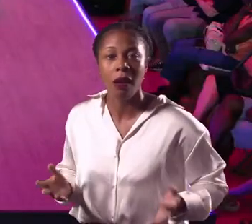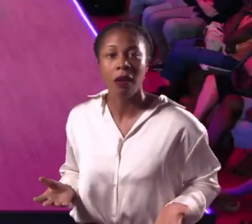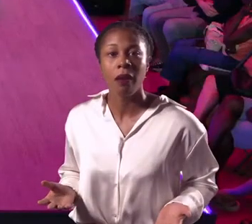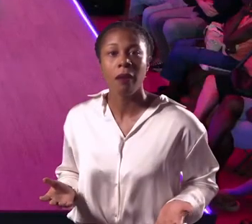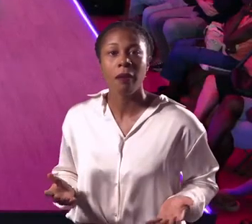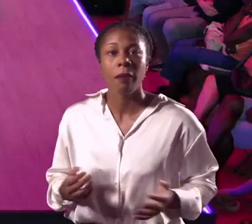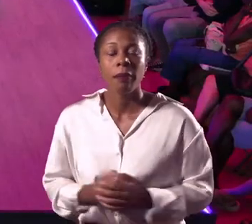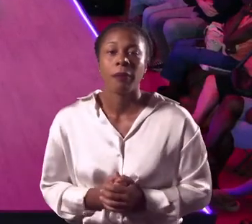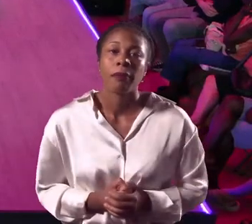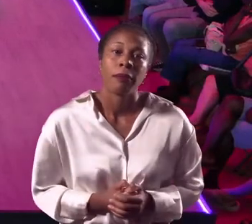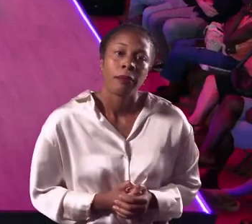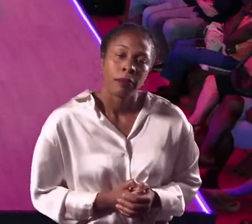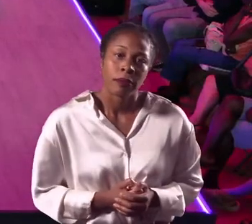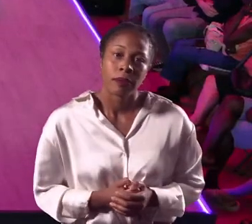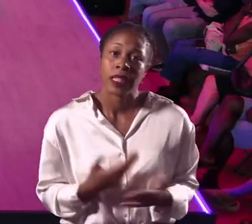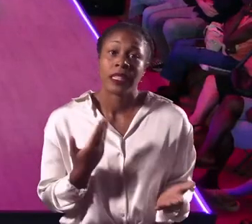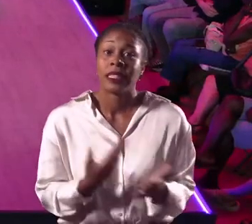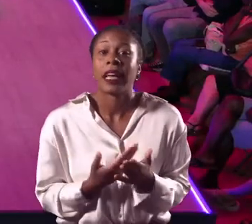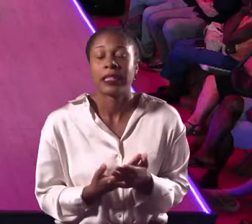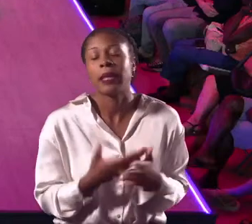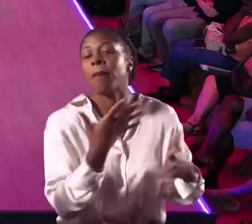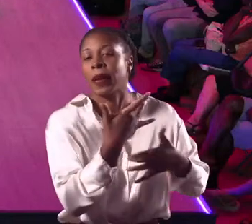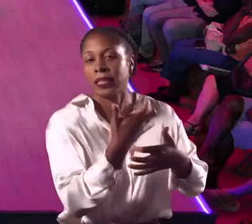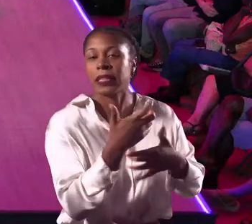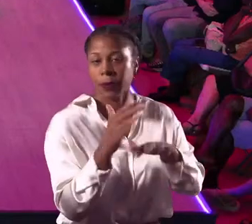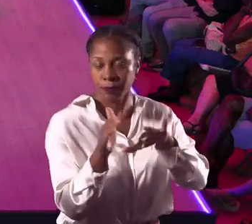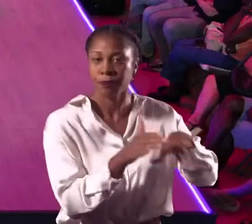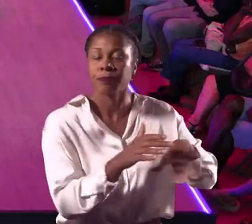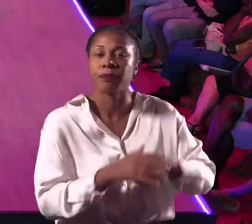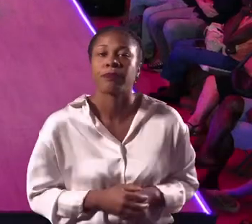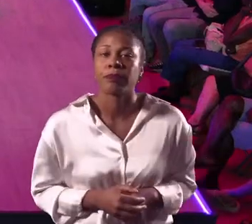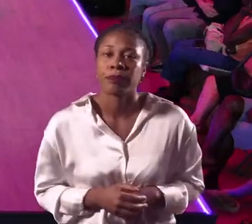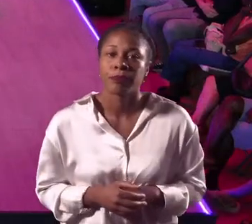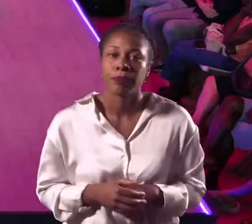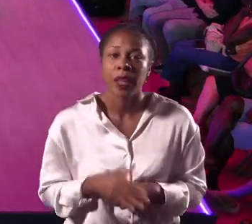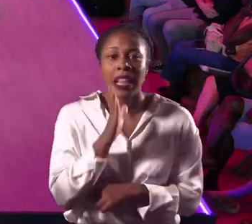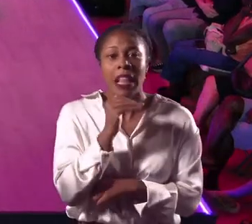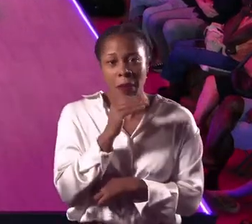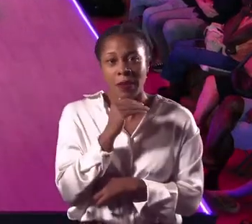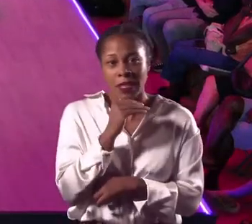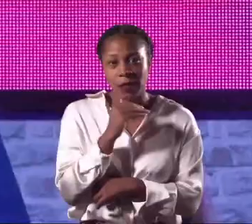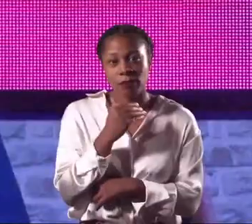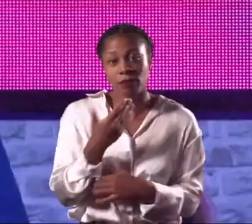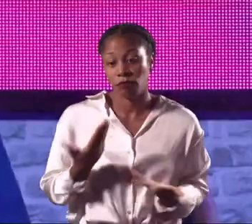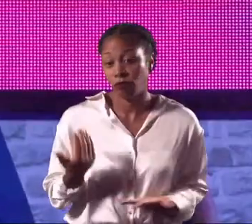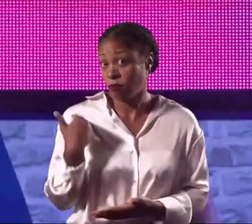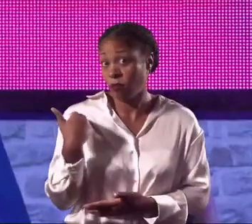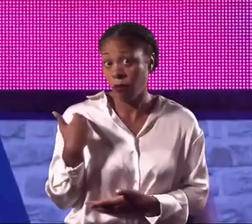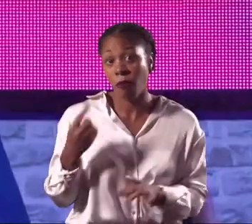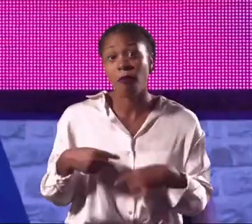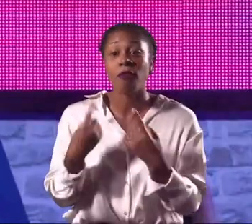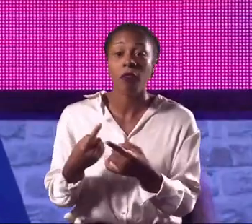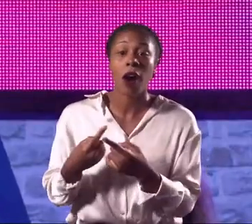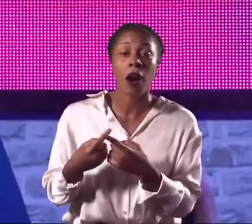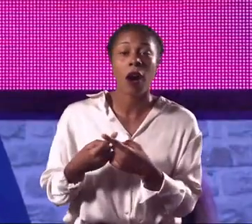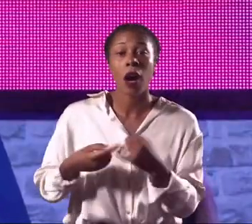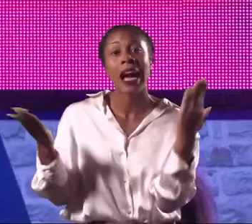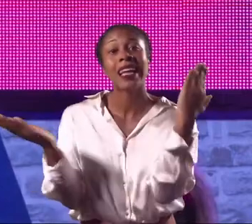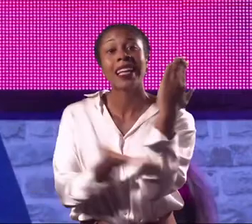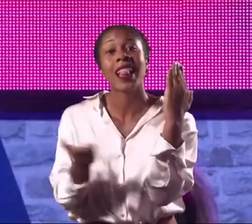Évidemment, ça, c'est pour la Martinique. Cet après-midi, on a été voir les planteurs, les coupeurs de